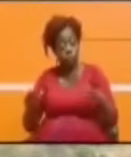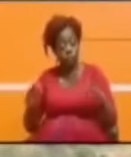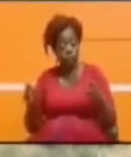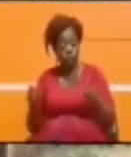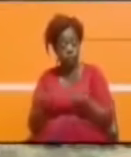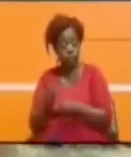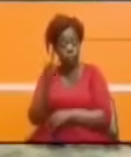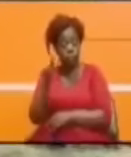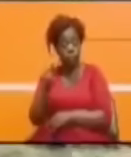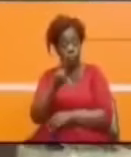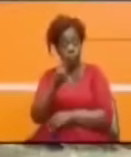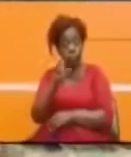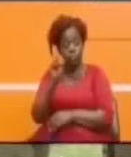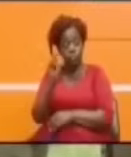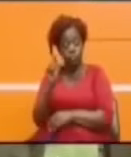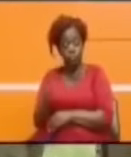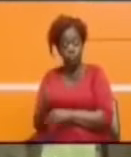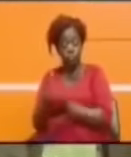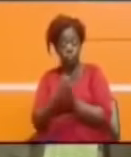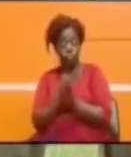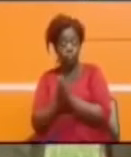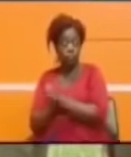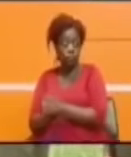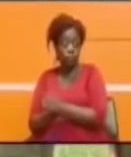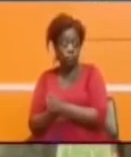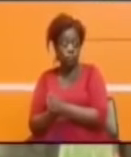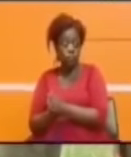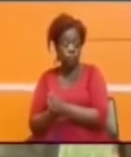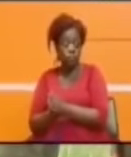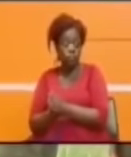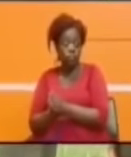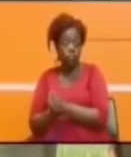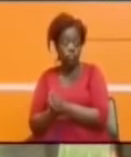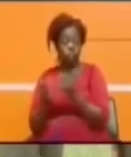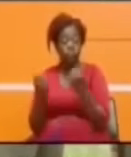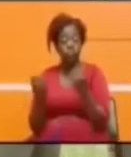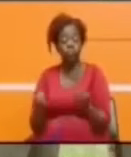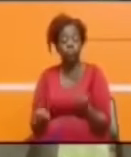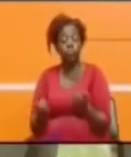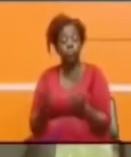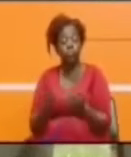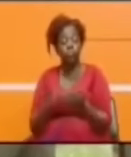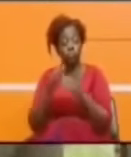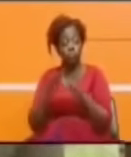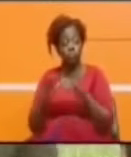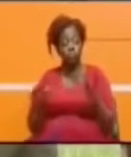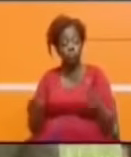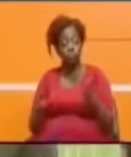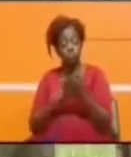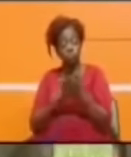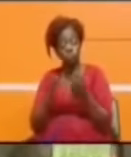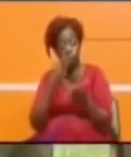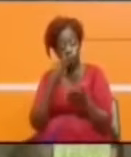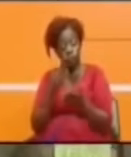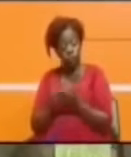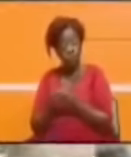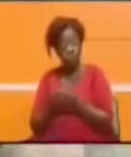zaffe webali nnyo, webalire ddala. Ubu nava mu kkooti nga nzikirizibwa mperi w'ekiba ekibanja kyange kikozesenga bwe njagala yaga